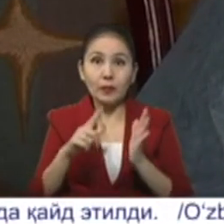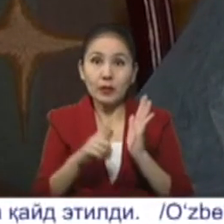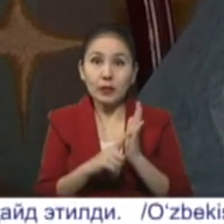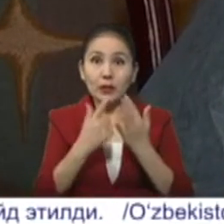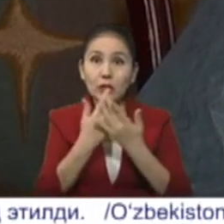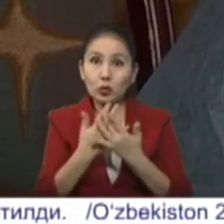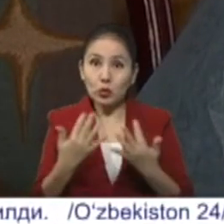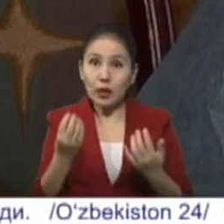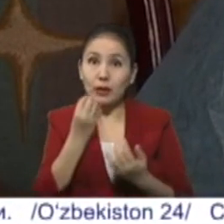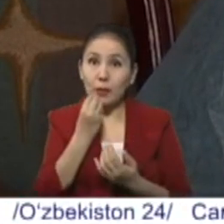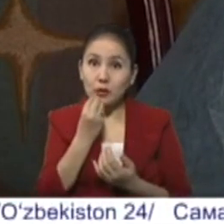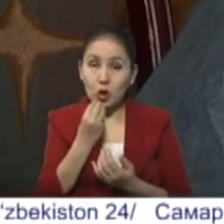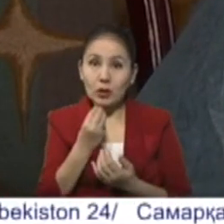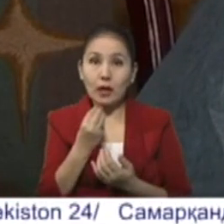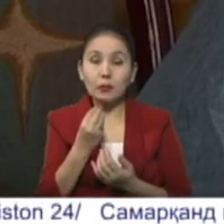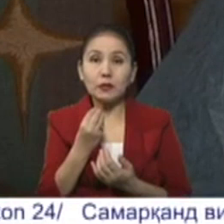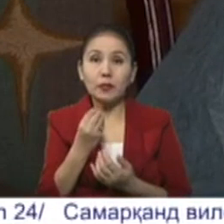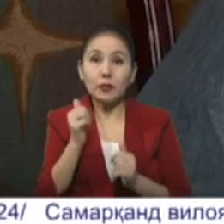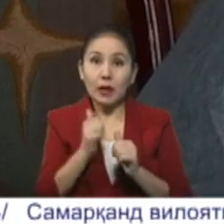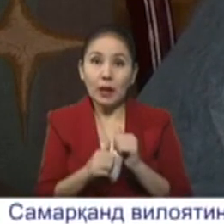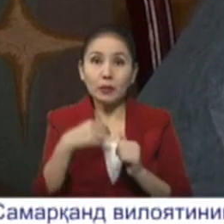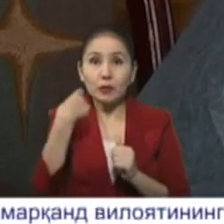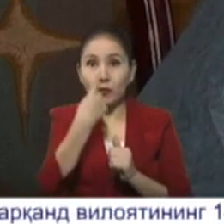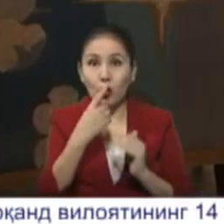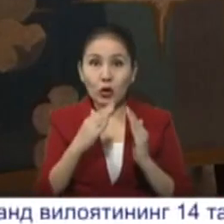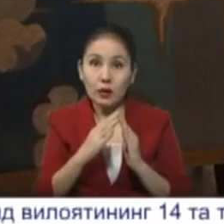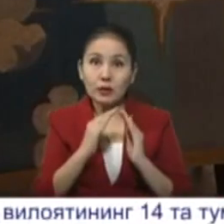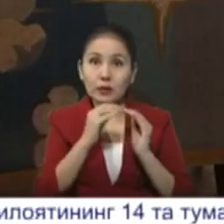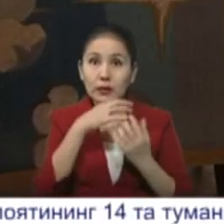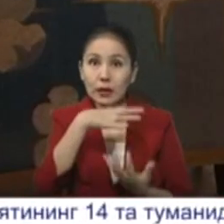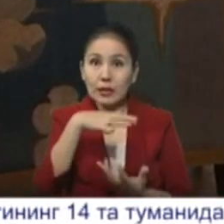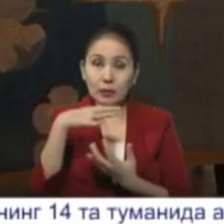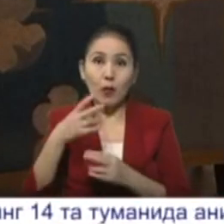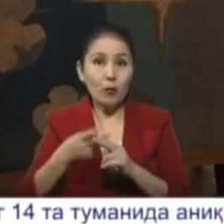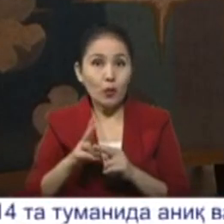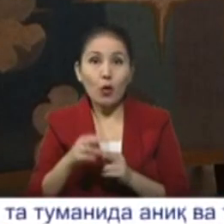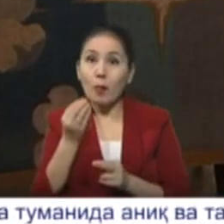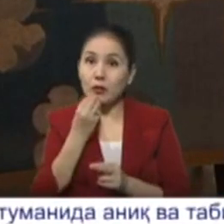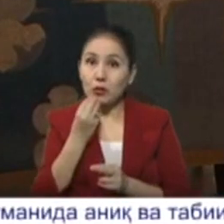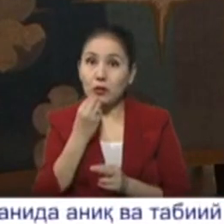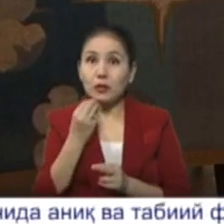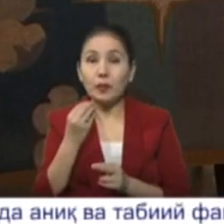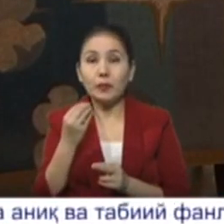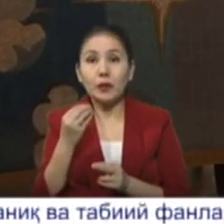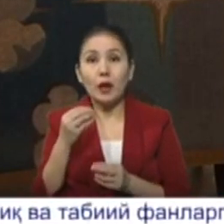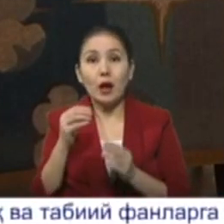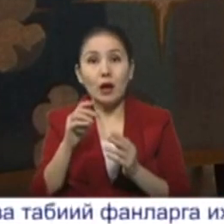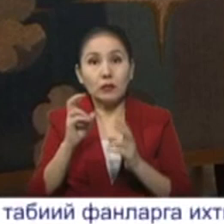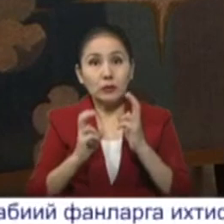turdagi mahsulotlarimiz har bitta fuqaroning uyiga yetkaziriladi. Bu mahsulotlar asosiy bazada